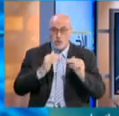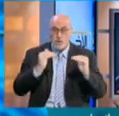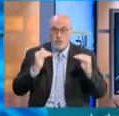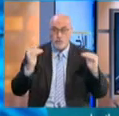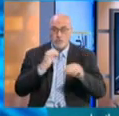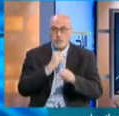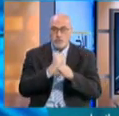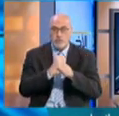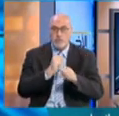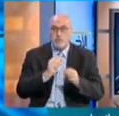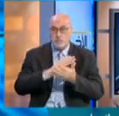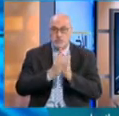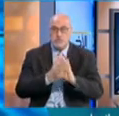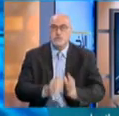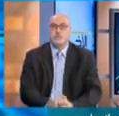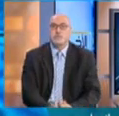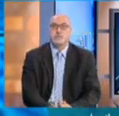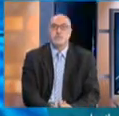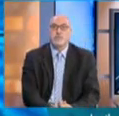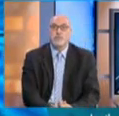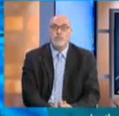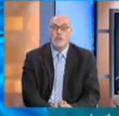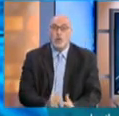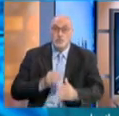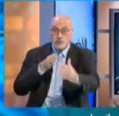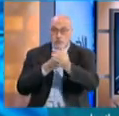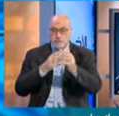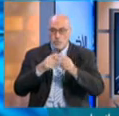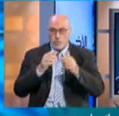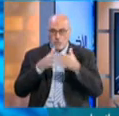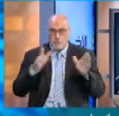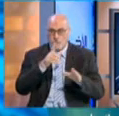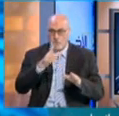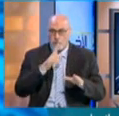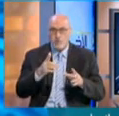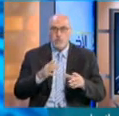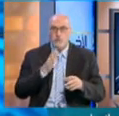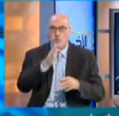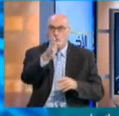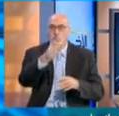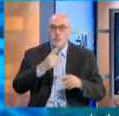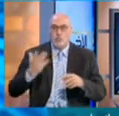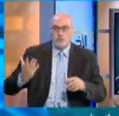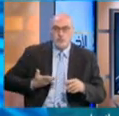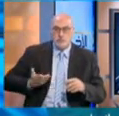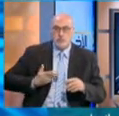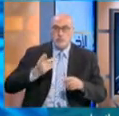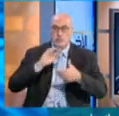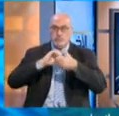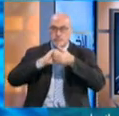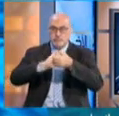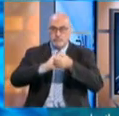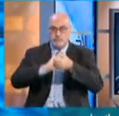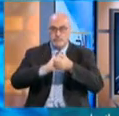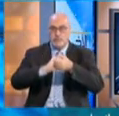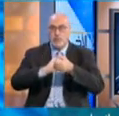العمل المشترك، من شأنها أن تفتح للبلدين آفاقا واسعة من الصداقة والتعايش المتناغم